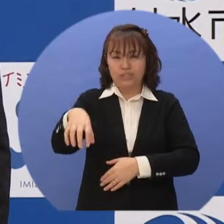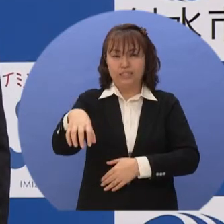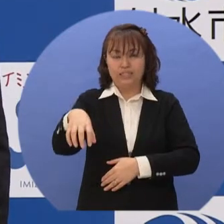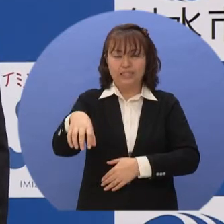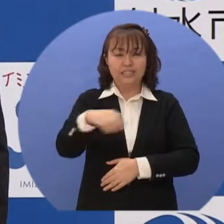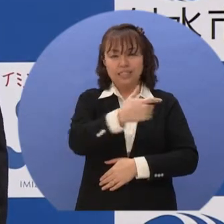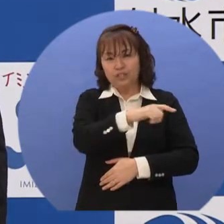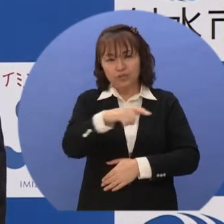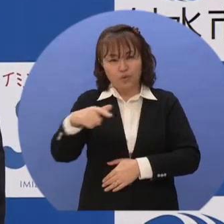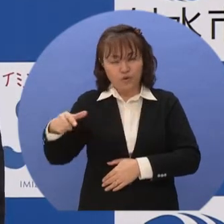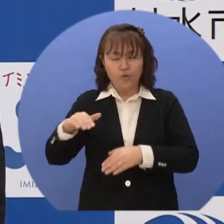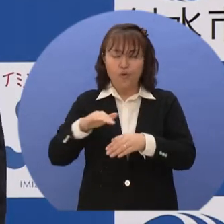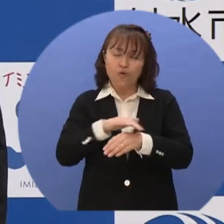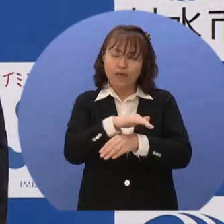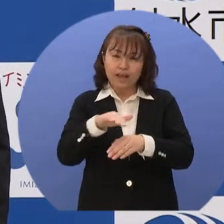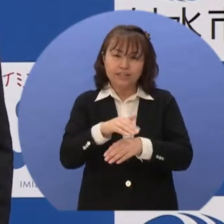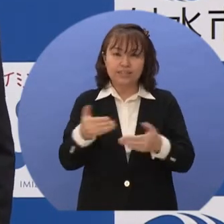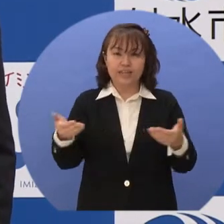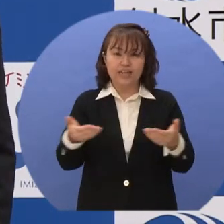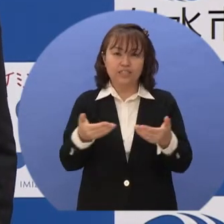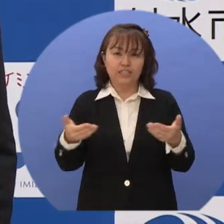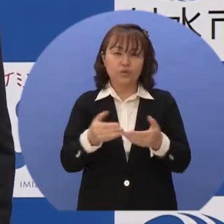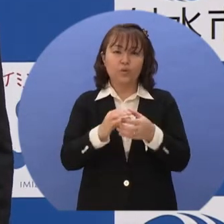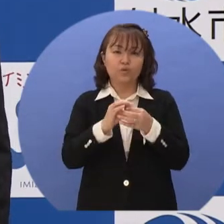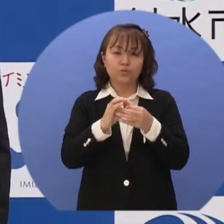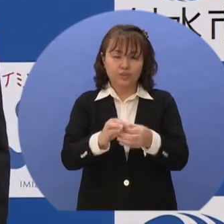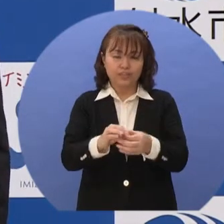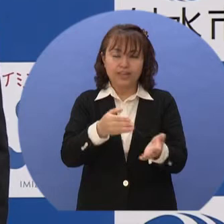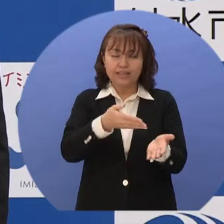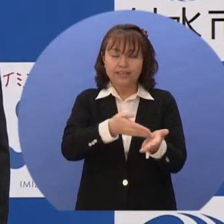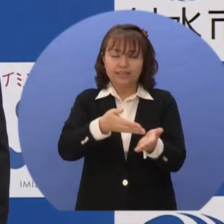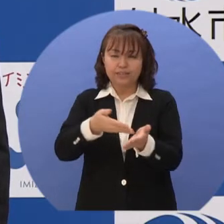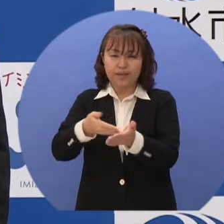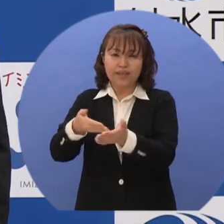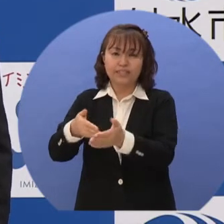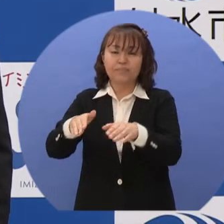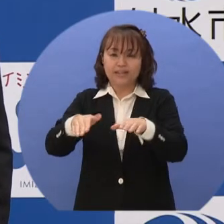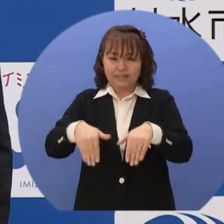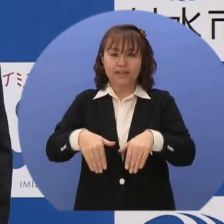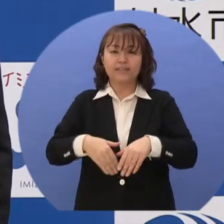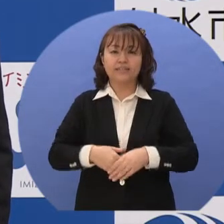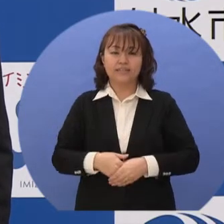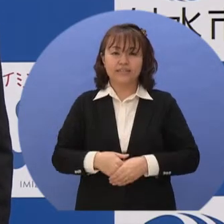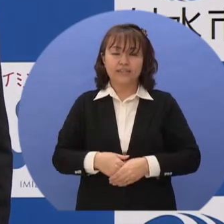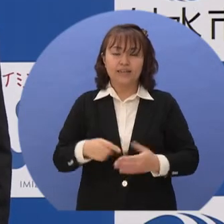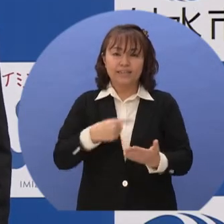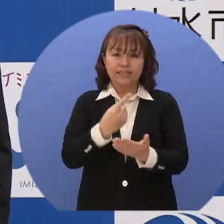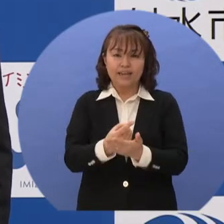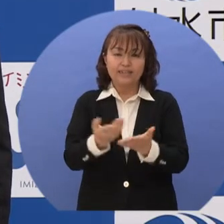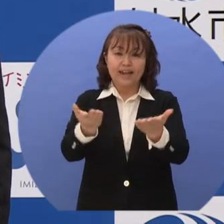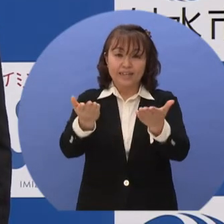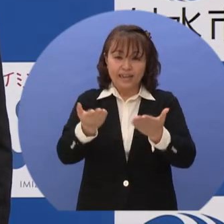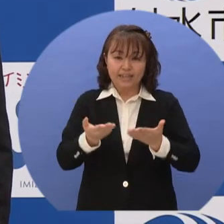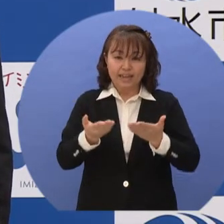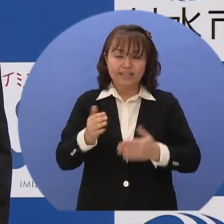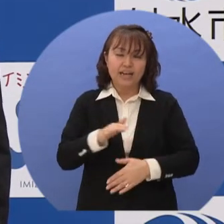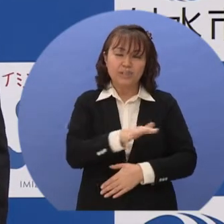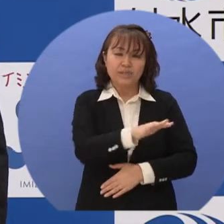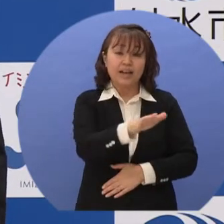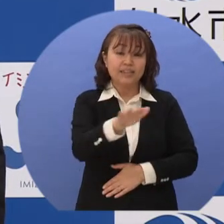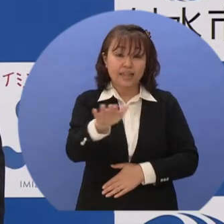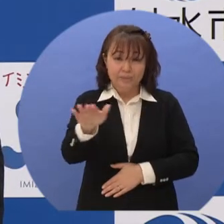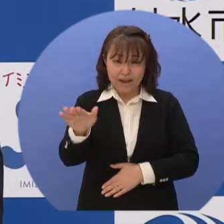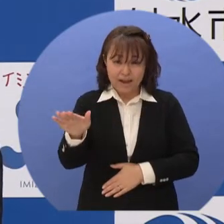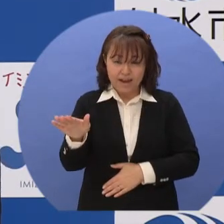策などについてえご説明をさせていただいたところでありますまたあのご参加いただいた市民のからもですね